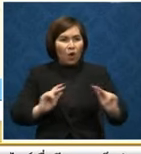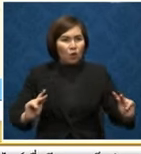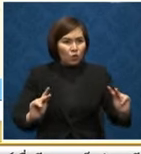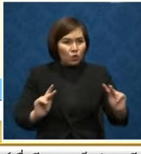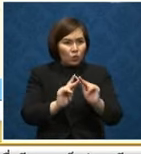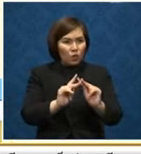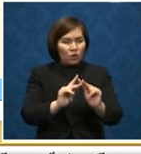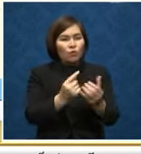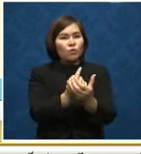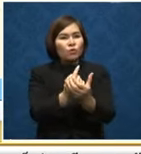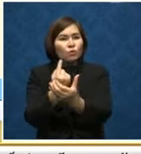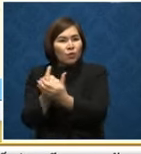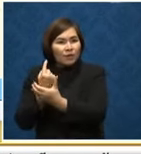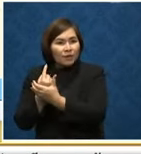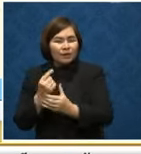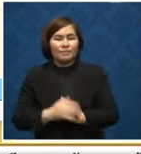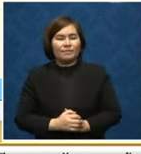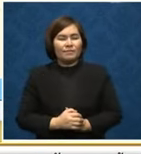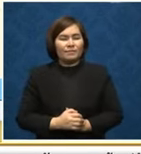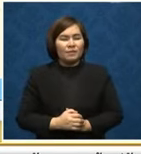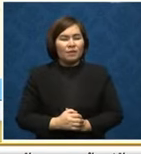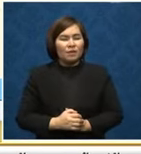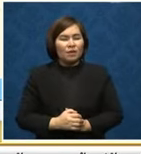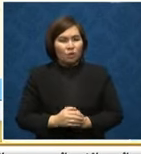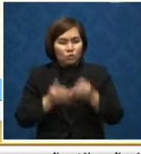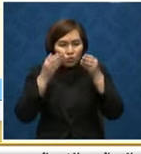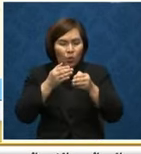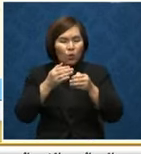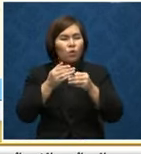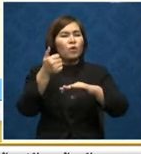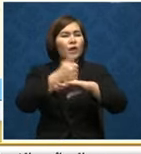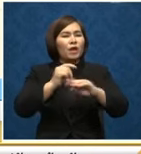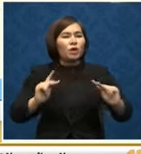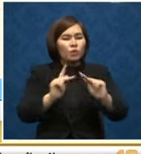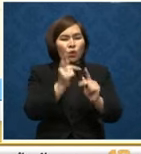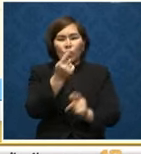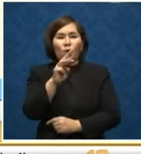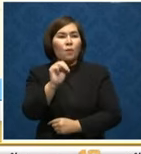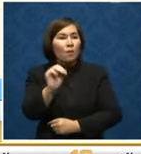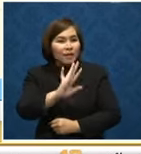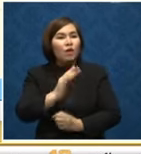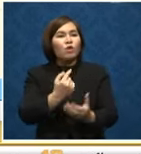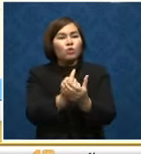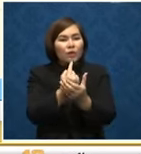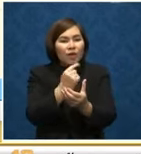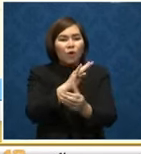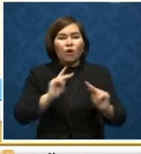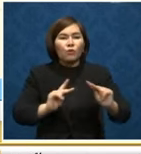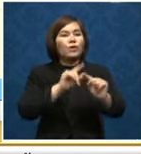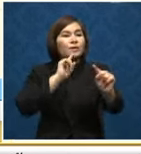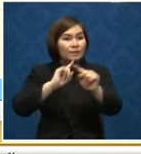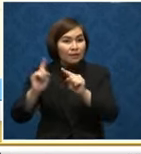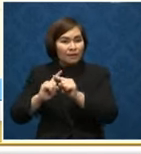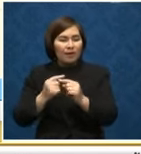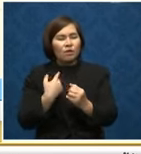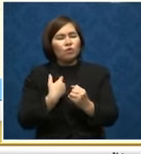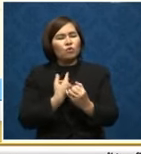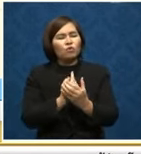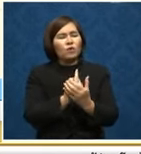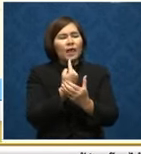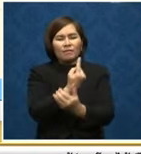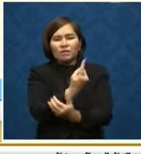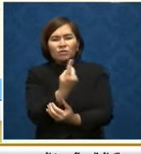ม่ได้หมายความว่าเป็นคณะรัฐมนตรีนะครับตัวแทนของกระทรวงเจ้าหน้าที่กระทรวงที่มีความเกี่ยวข้องหลายๆกระทรวงมาคนละกระทรวงละคน2